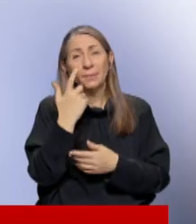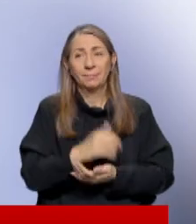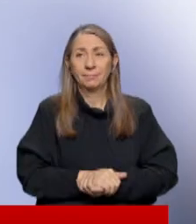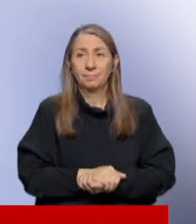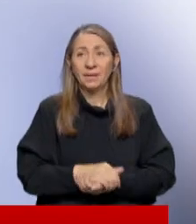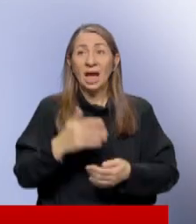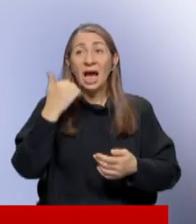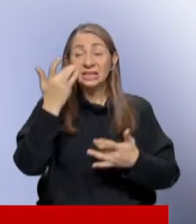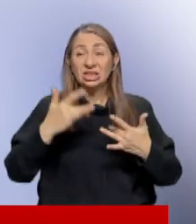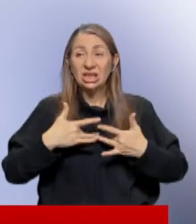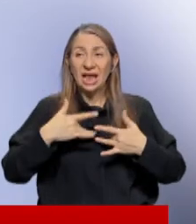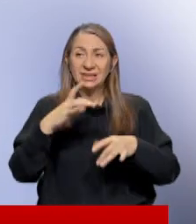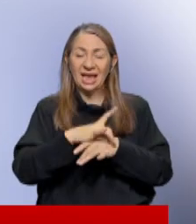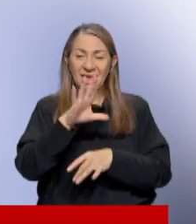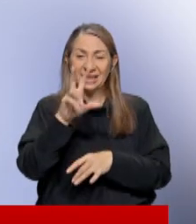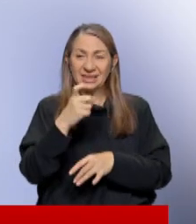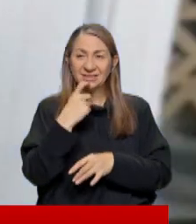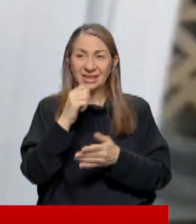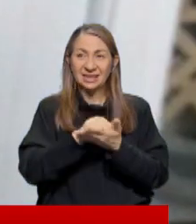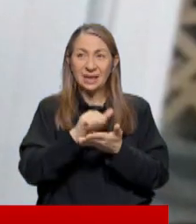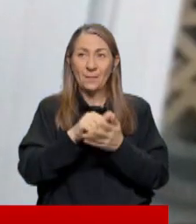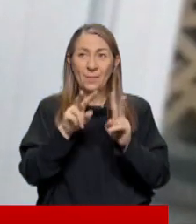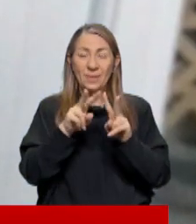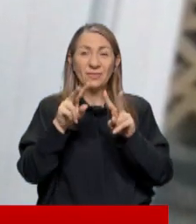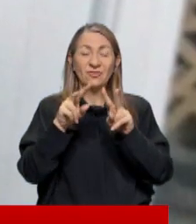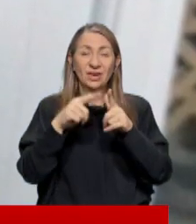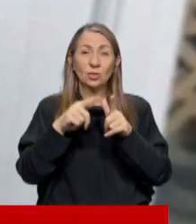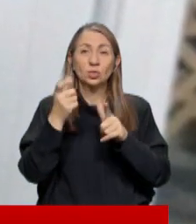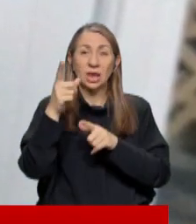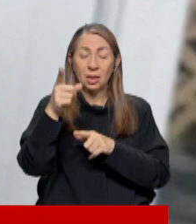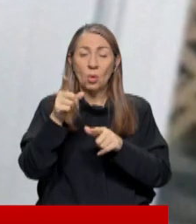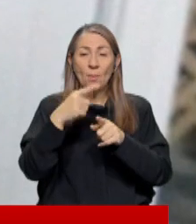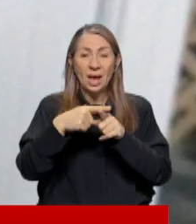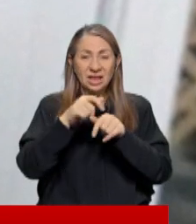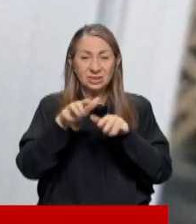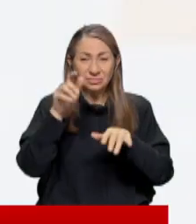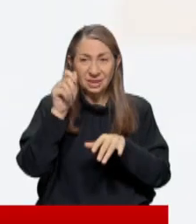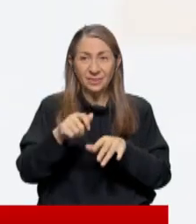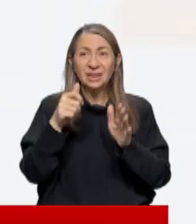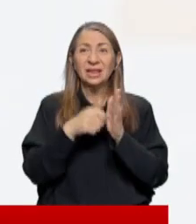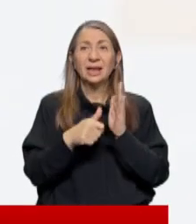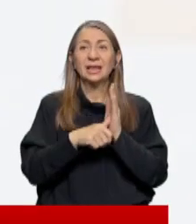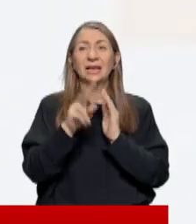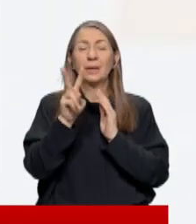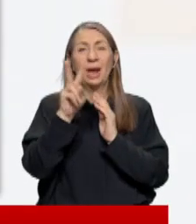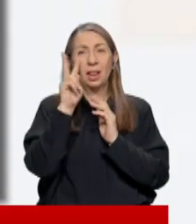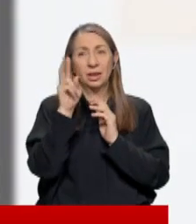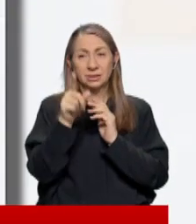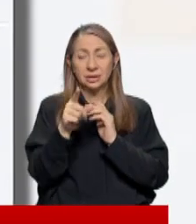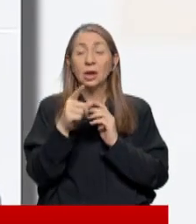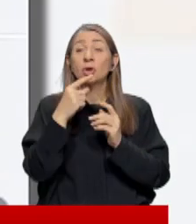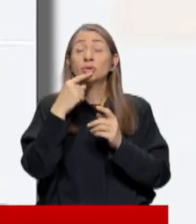akciğer hastasıydı 58 yaşındaki gazeteci Mehmet Fatih Uysal bu paylaşımı yaptığında tarih 20 Aralık'ta